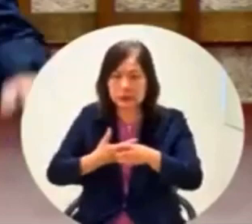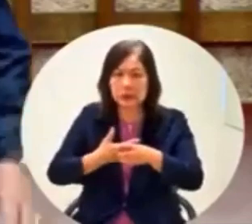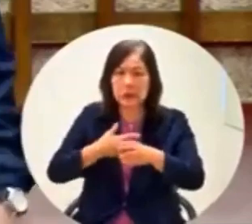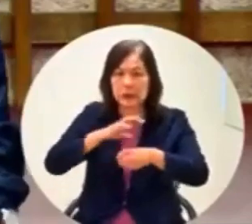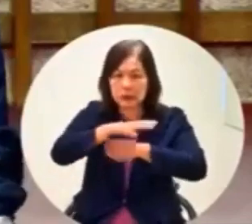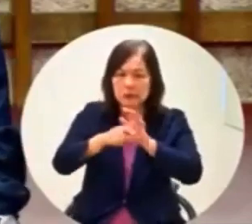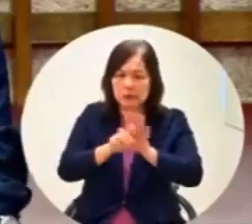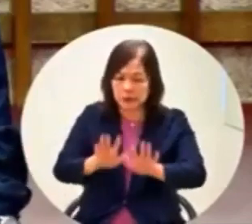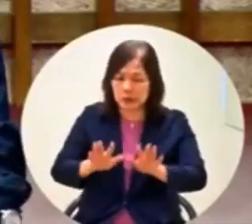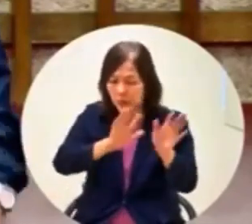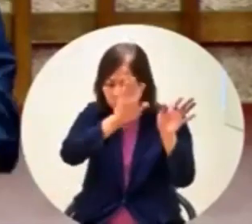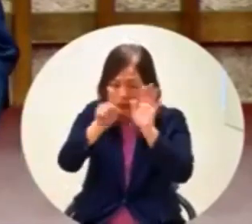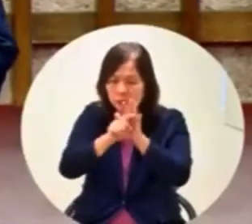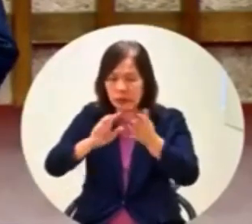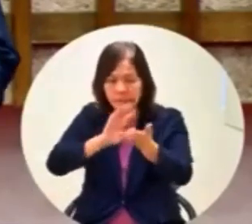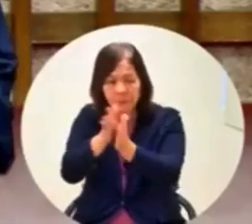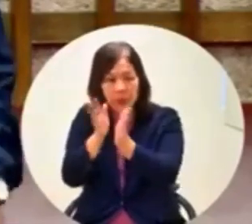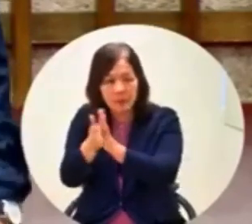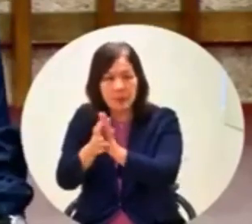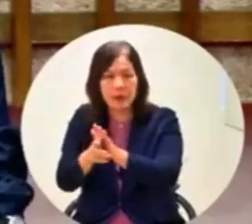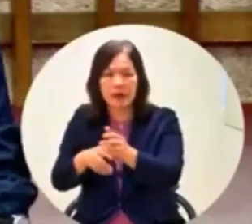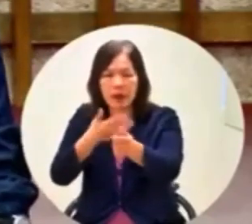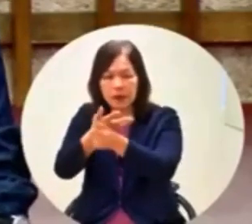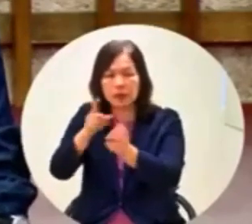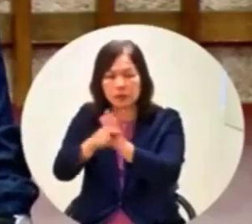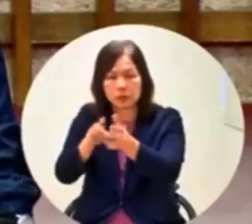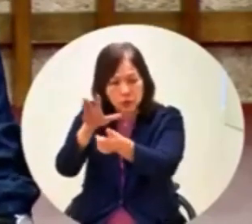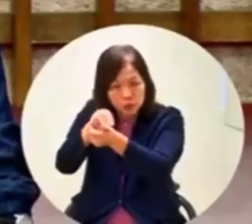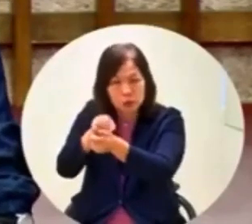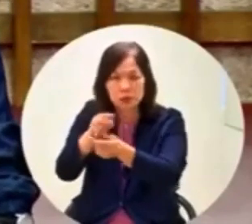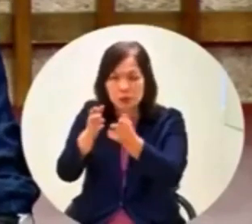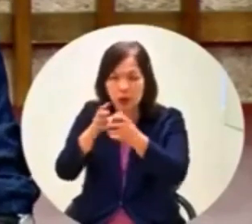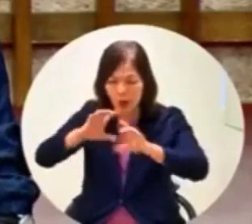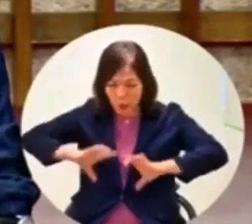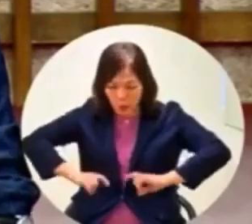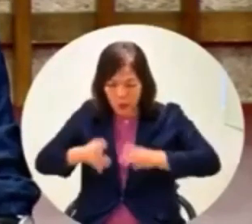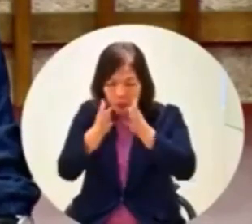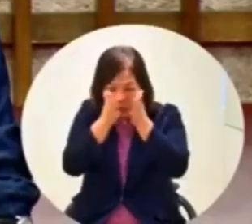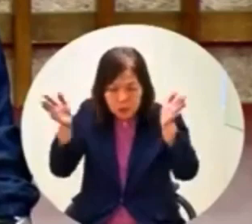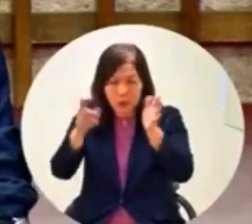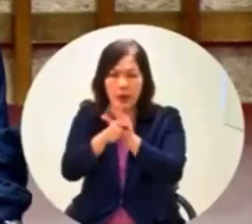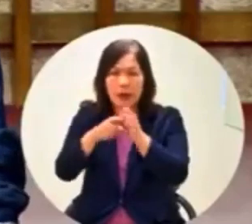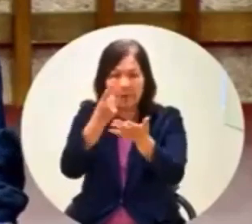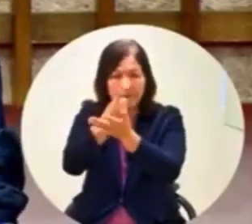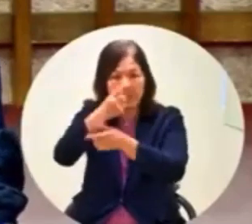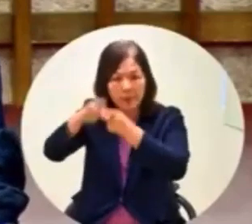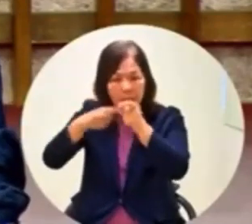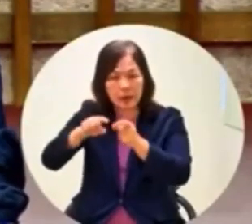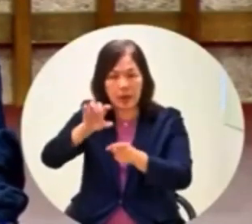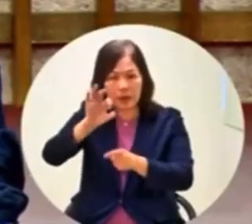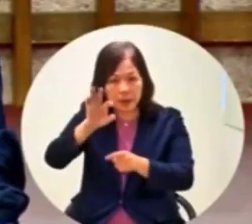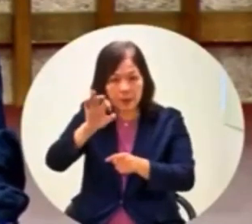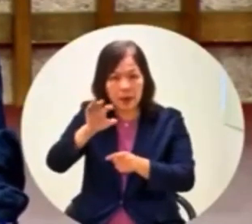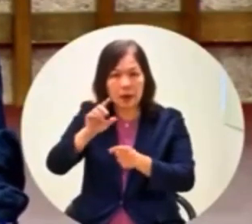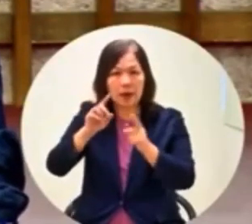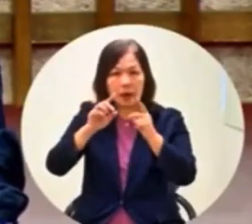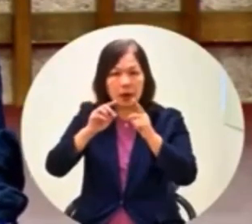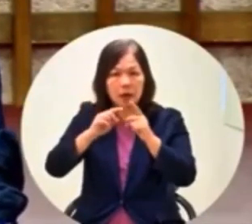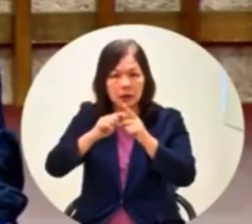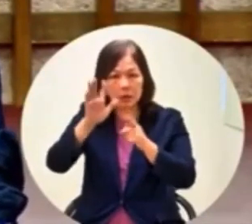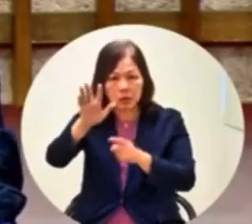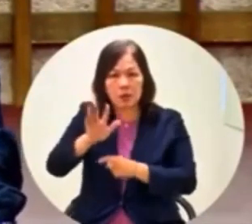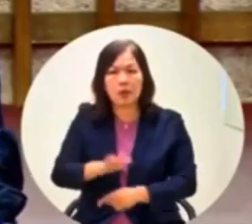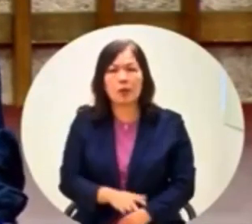现状的改变，让他能够学习到国际观，每一年有100个，目前实施